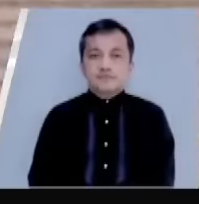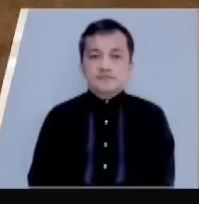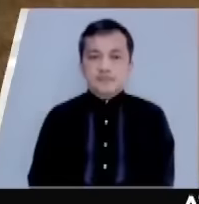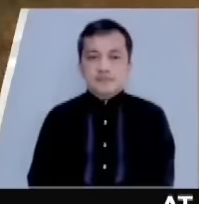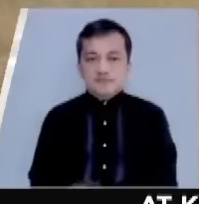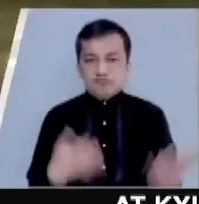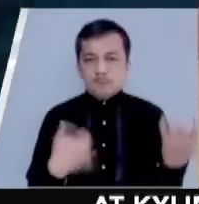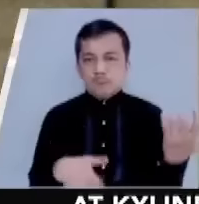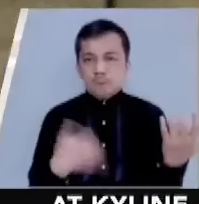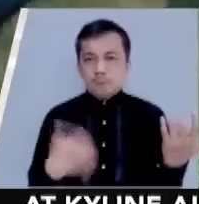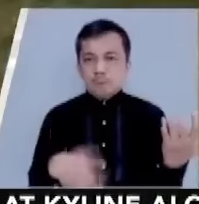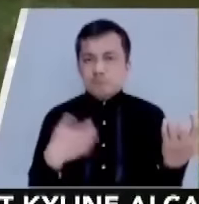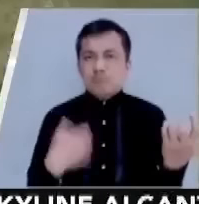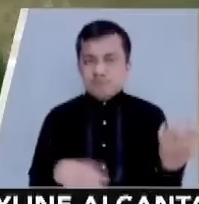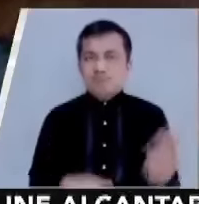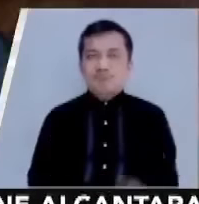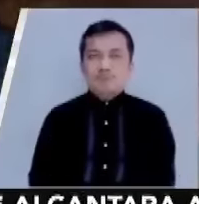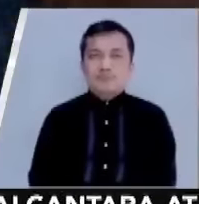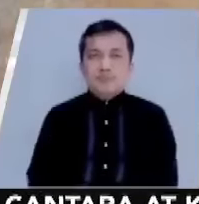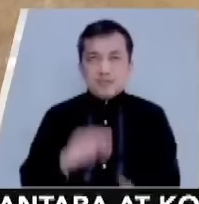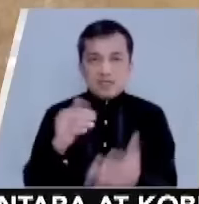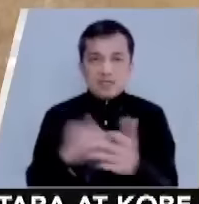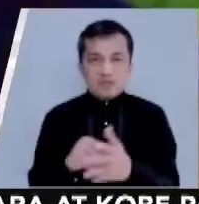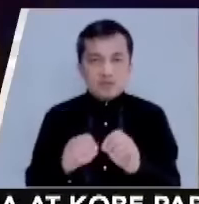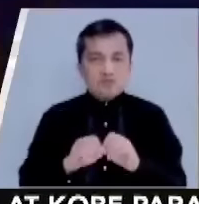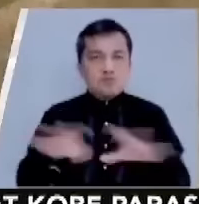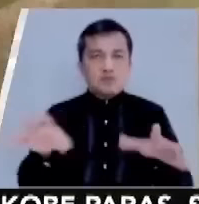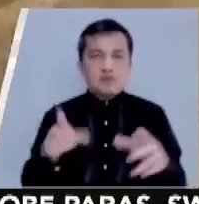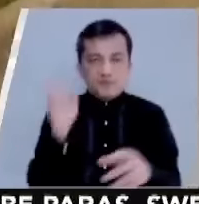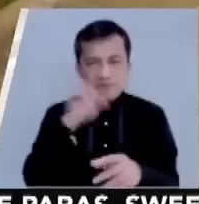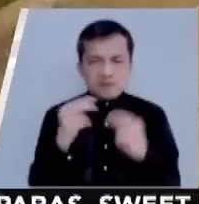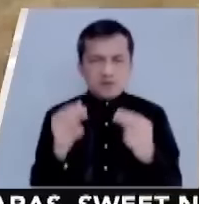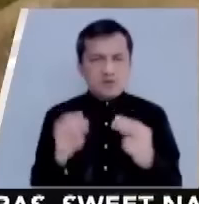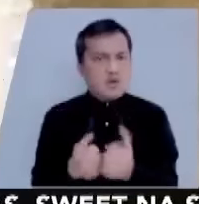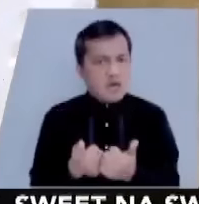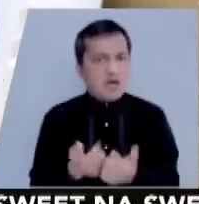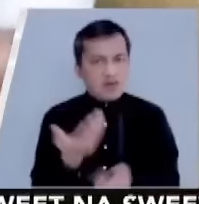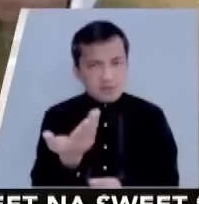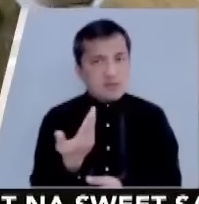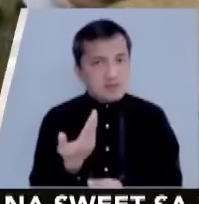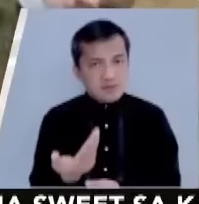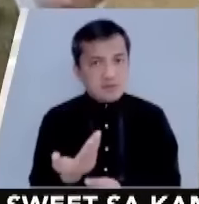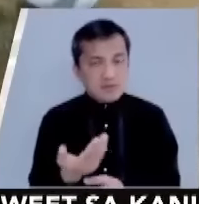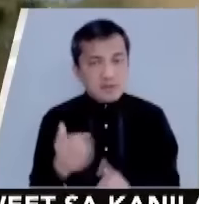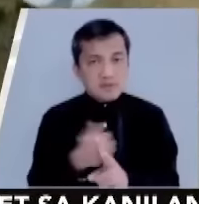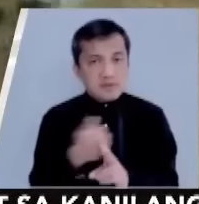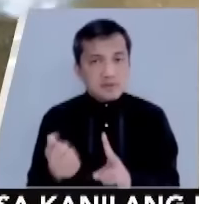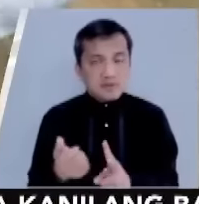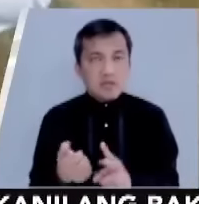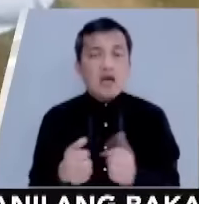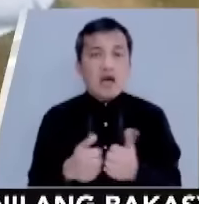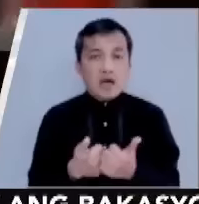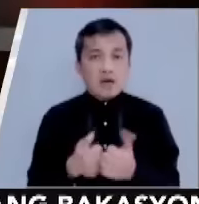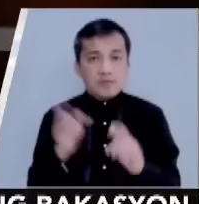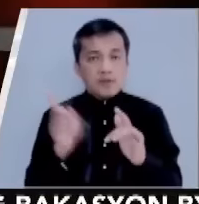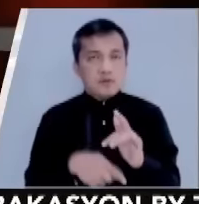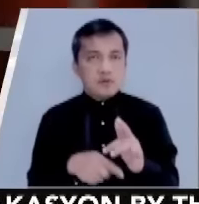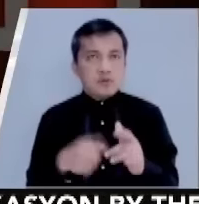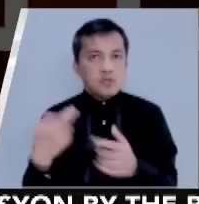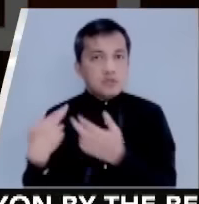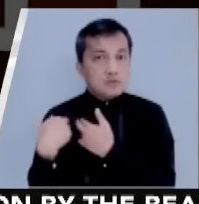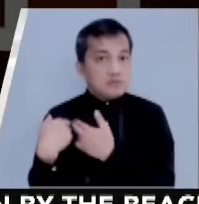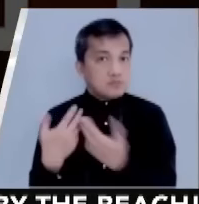Sa gitna ng paglipana ng fake news, paano kapag tayo ang mabiktima? paano pananagutin ang mga nasa likod nito.